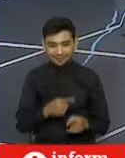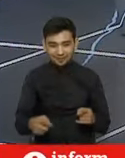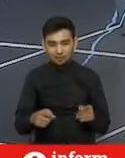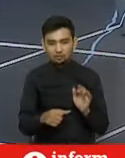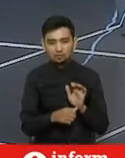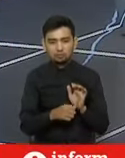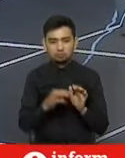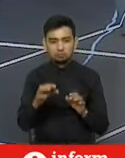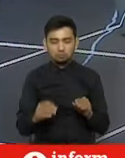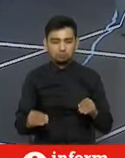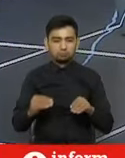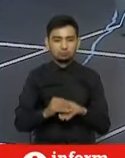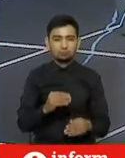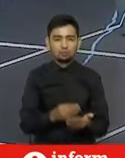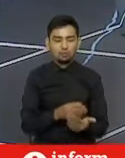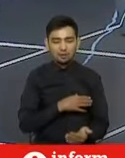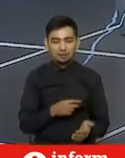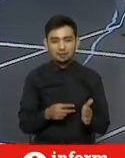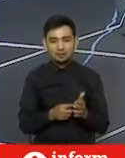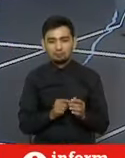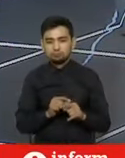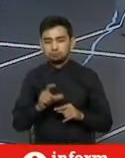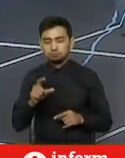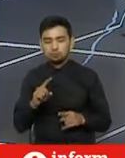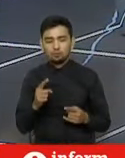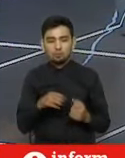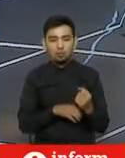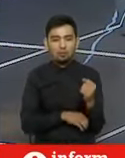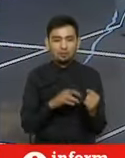6 пайызға қымбаттаған. Бағаның бұлай шарықтауы соңғы рет